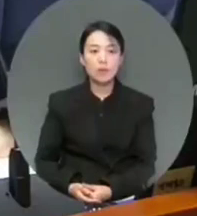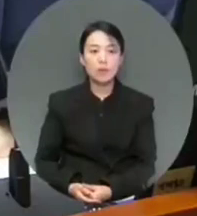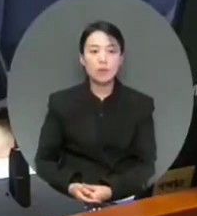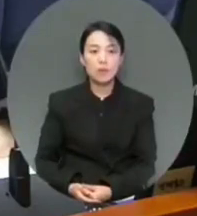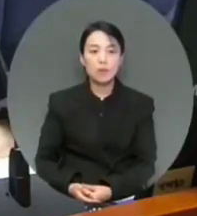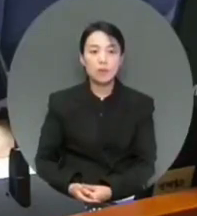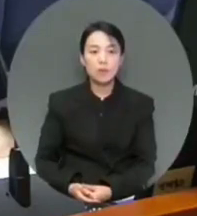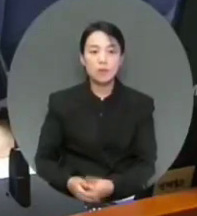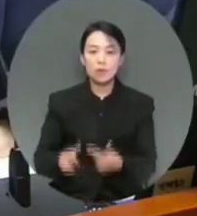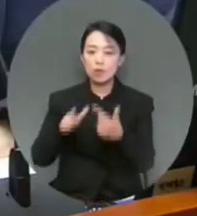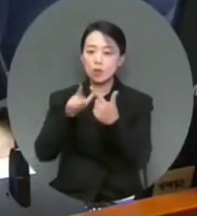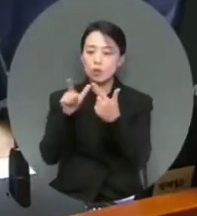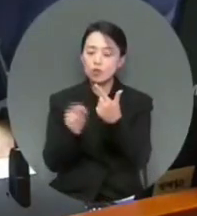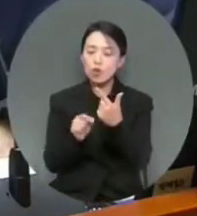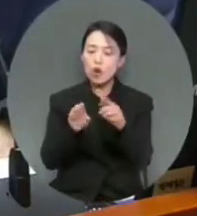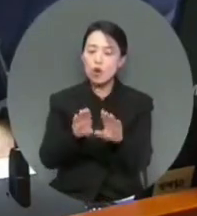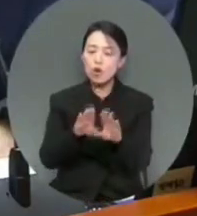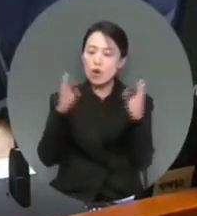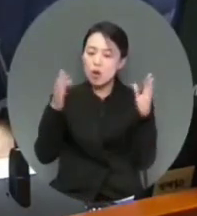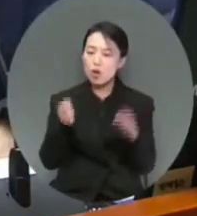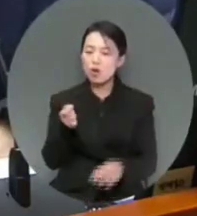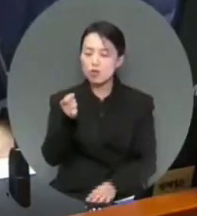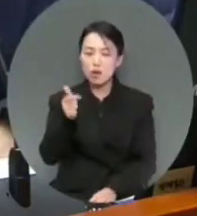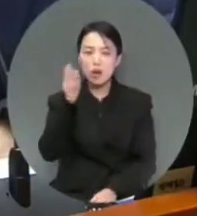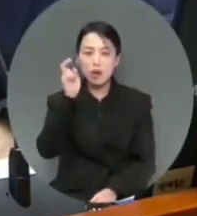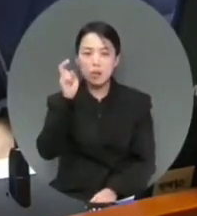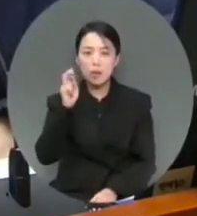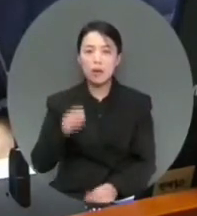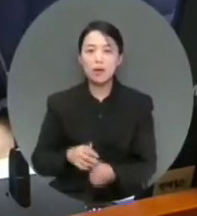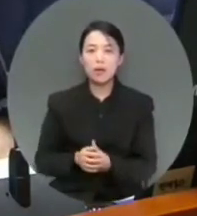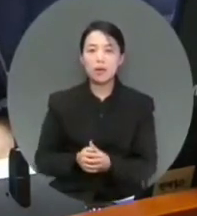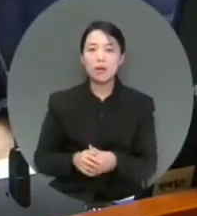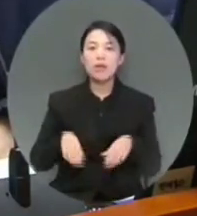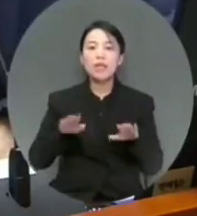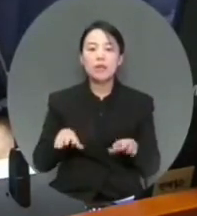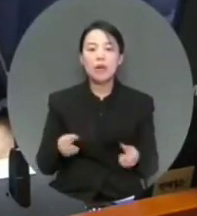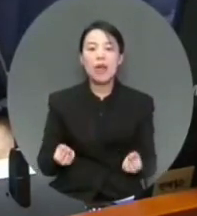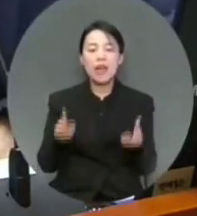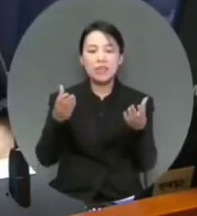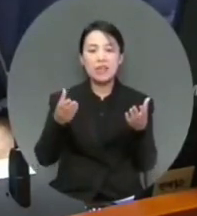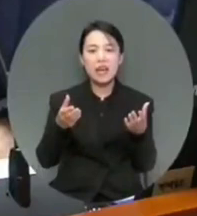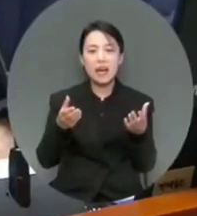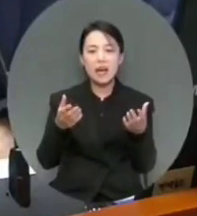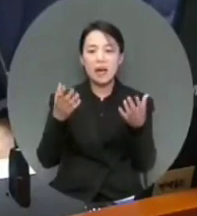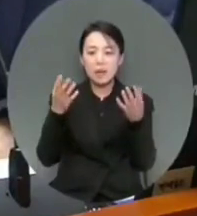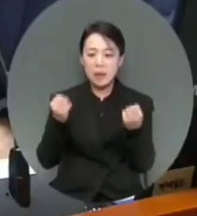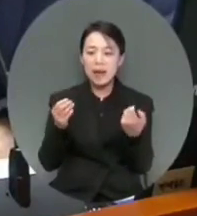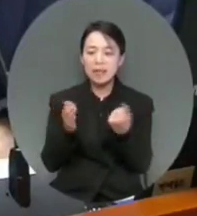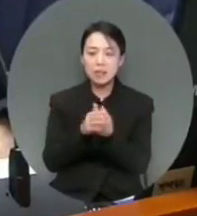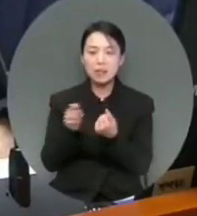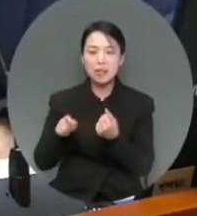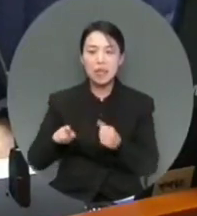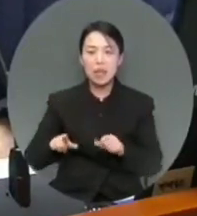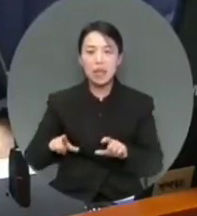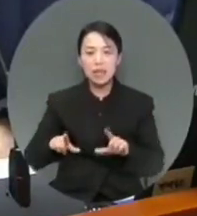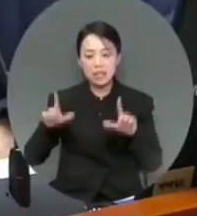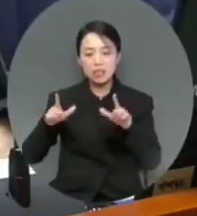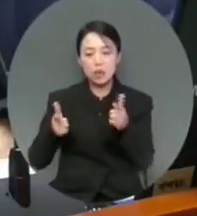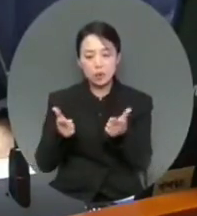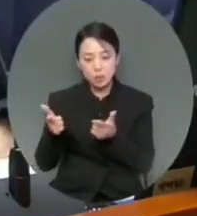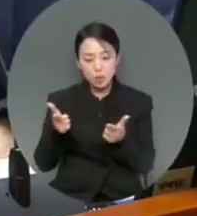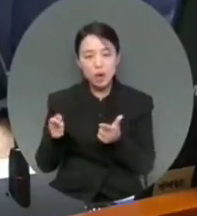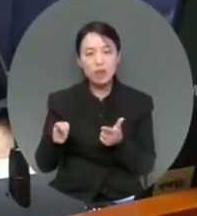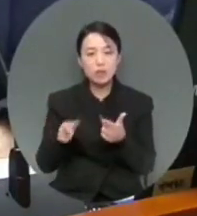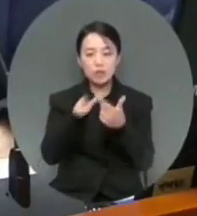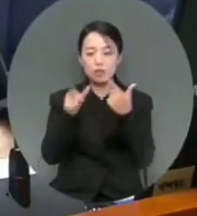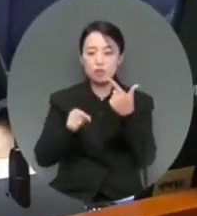달에 열리는 경우는 좀 드물죠. 보통 뭐 이번엔 또 여러 가지 예, 예. 행사들이 있어서 일정 조정하다가 6월 하순에 열리게 된